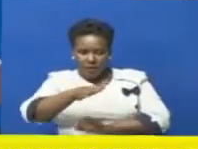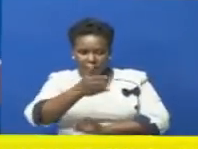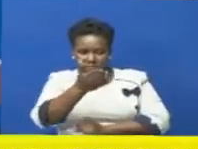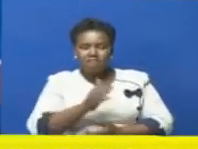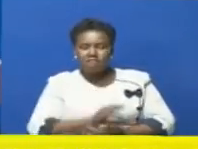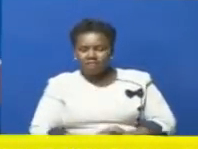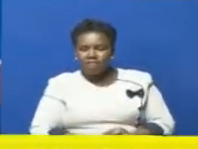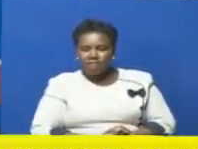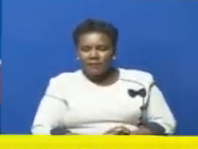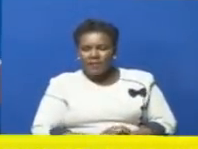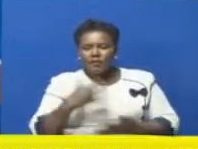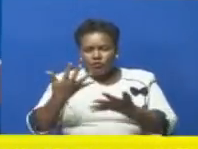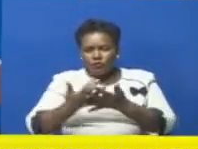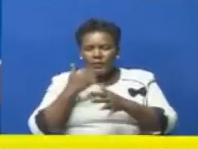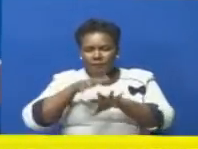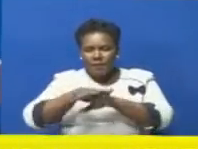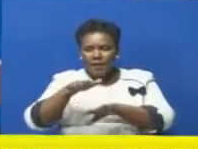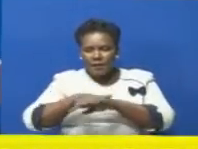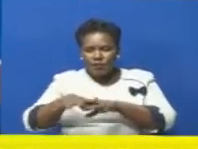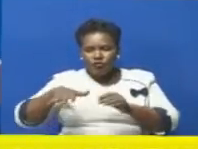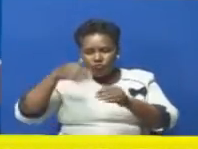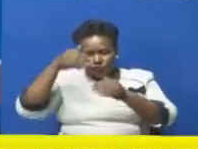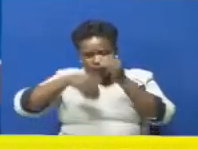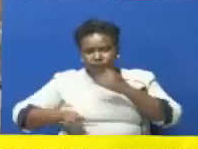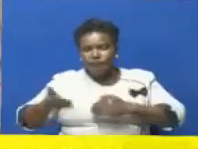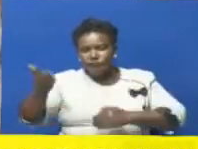Taarifa zaidi na Remi Yasinti kutoka mkoani Morogoro.